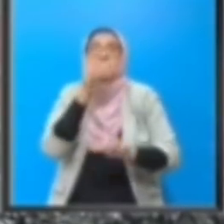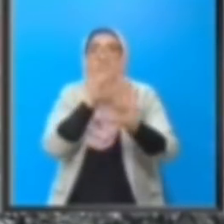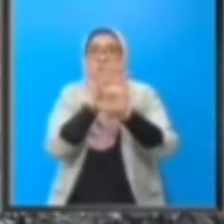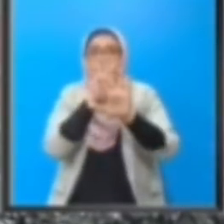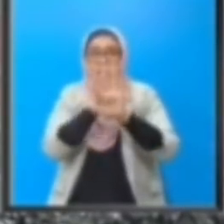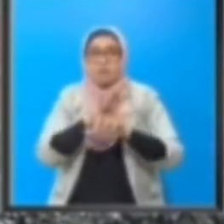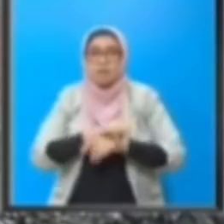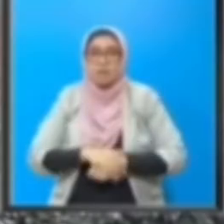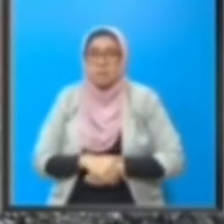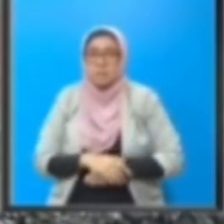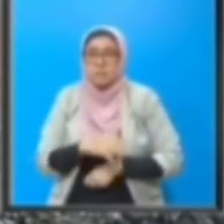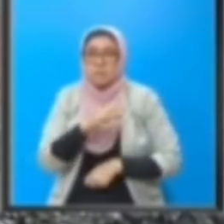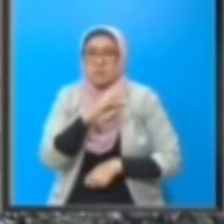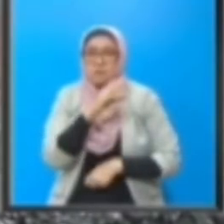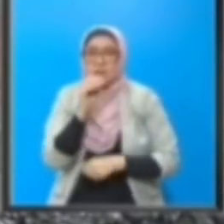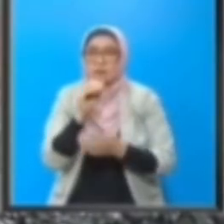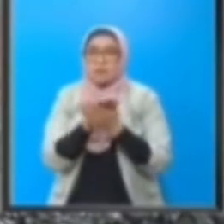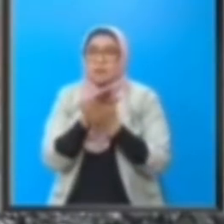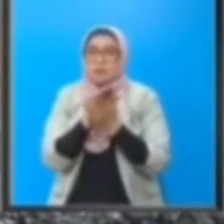Jadi